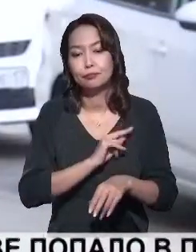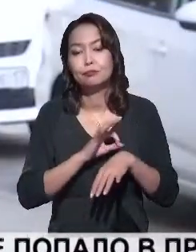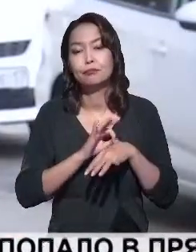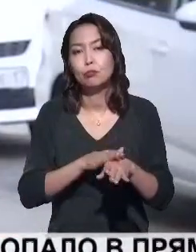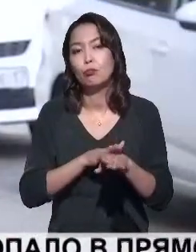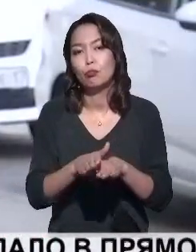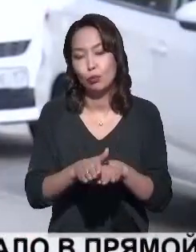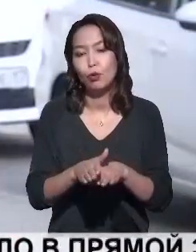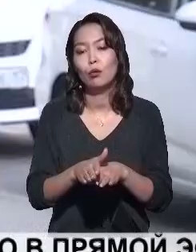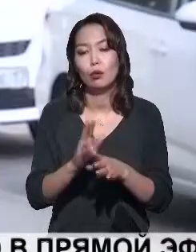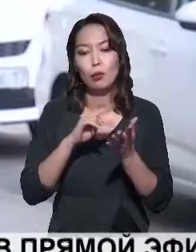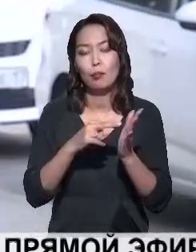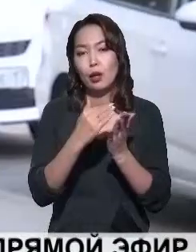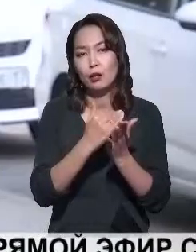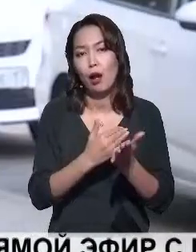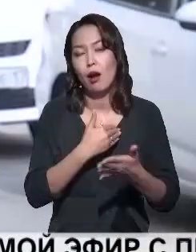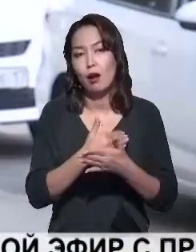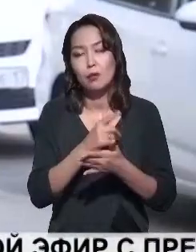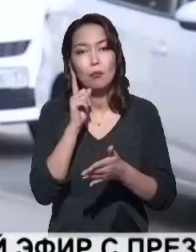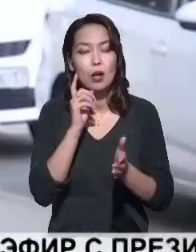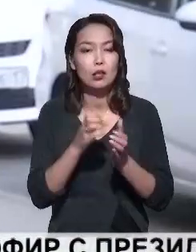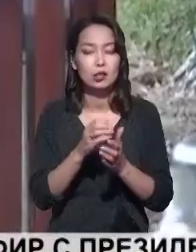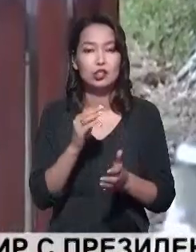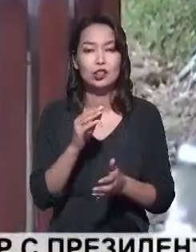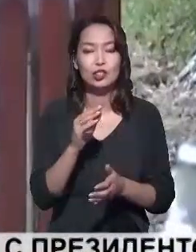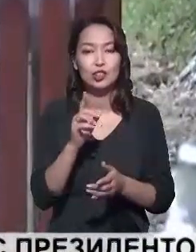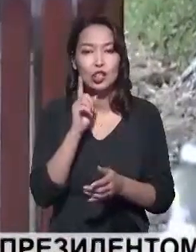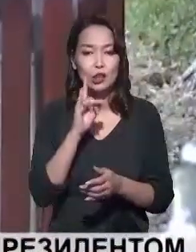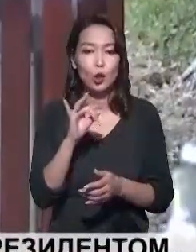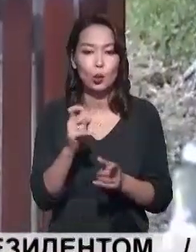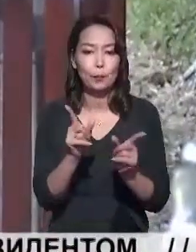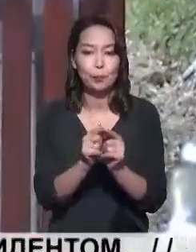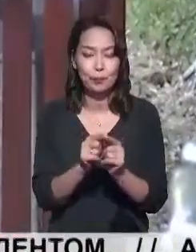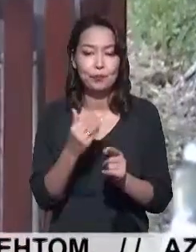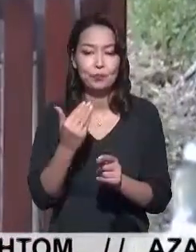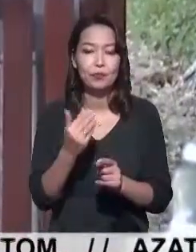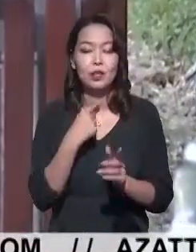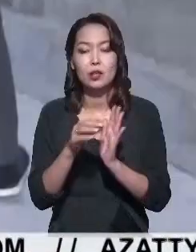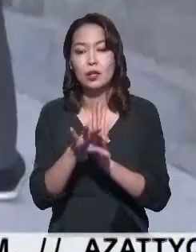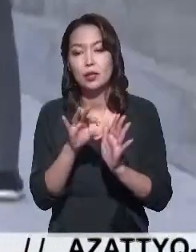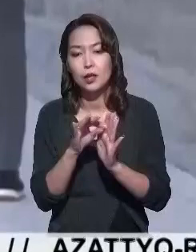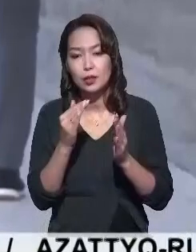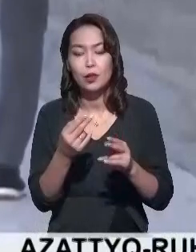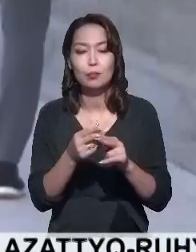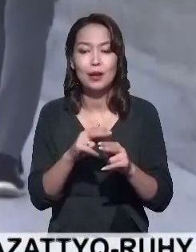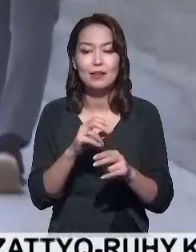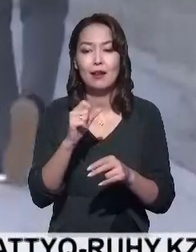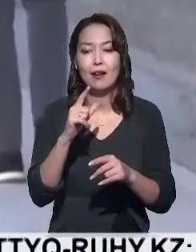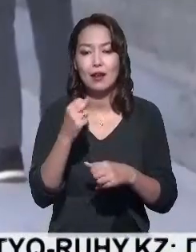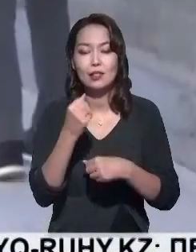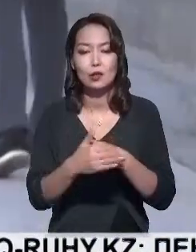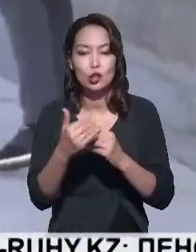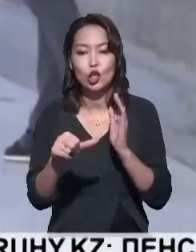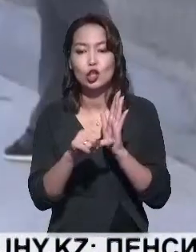полным ходом совместно с активистами молодежного крыла «Жастар Руха». Напомню, республиканский референдум по строительству атомной электростанции состоится